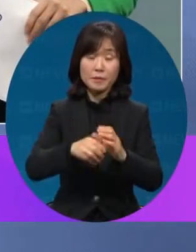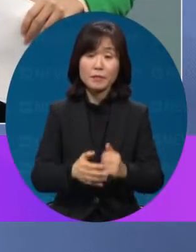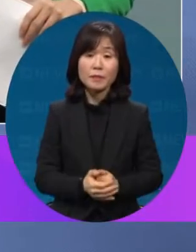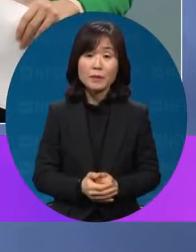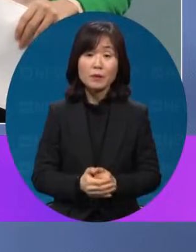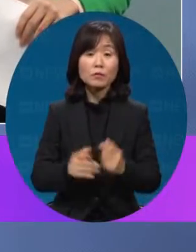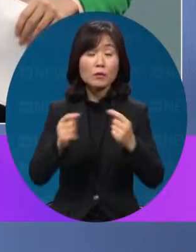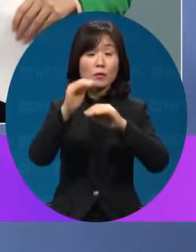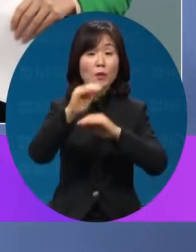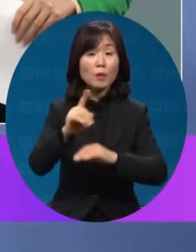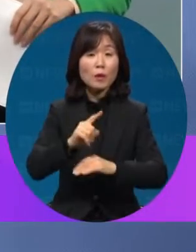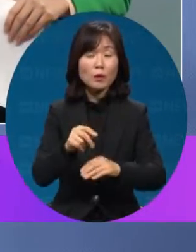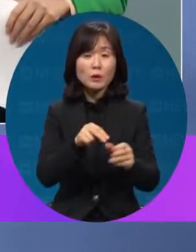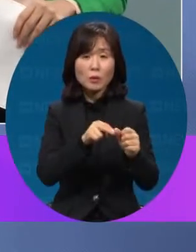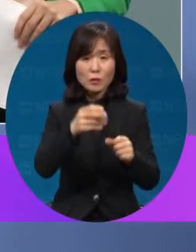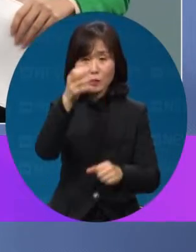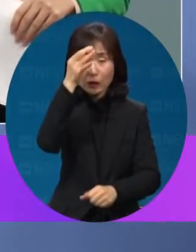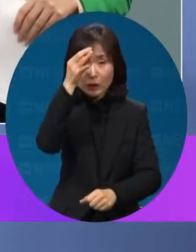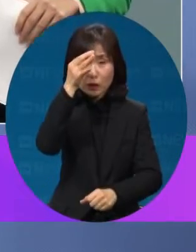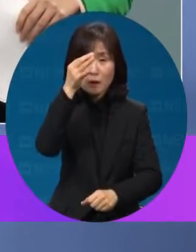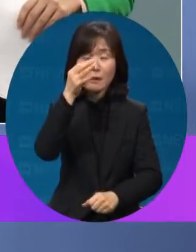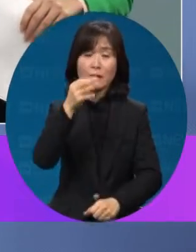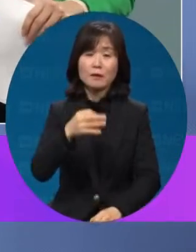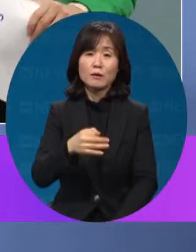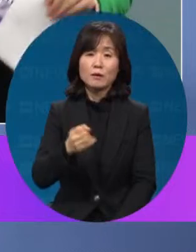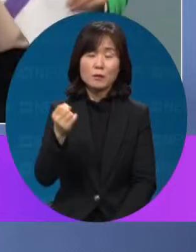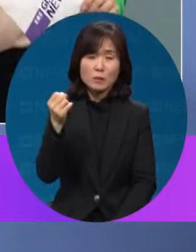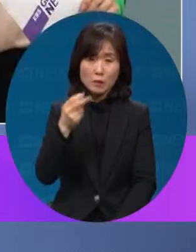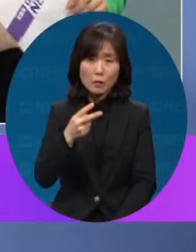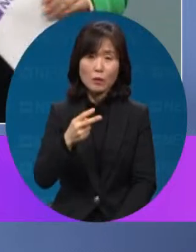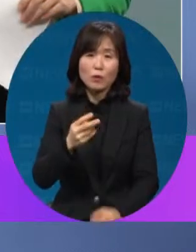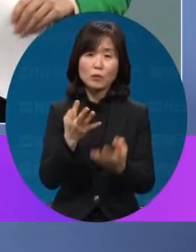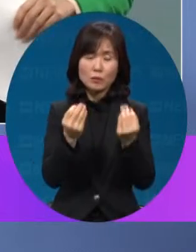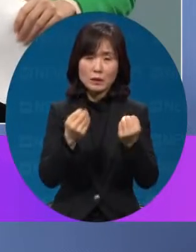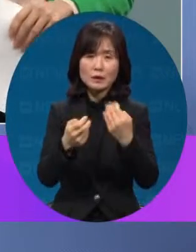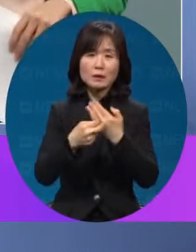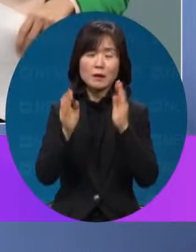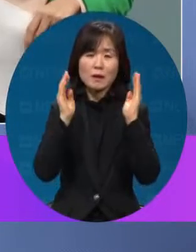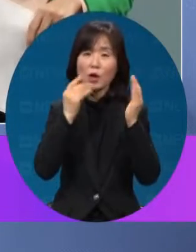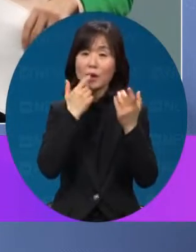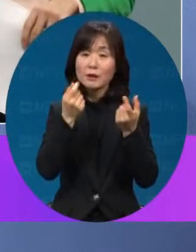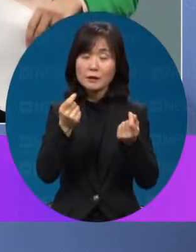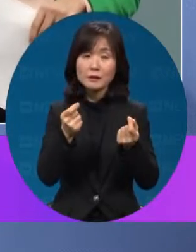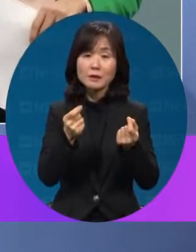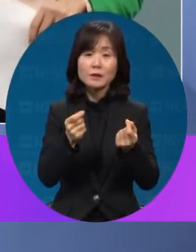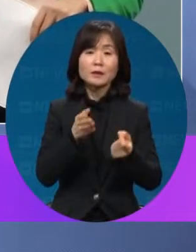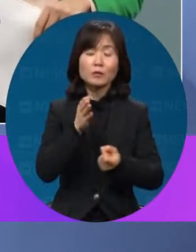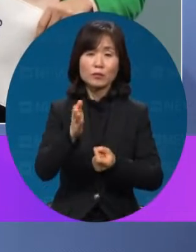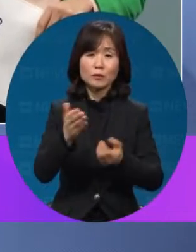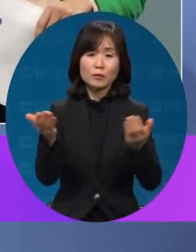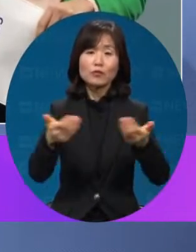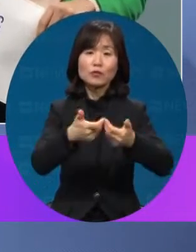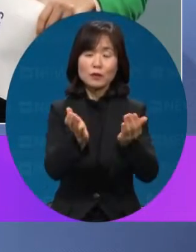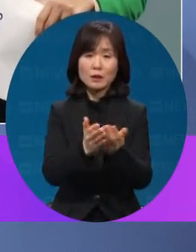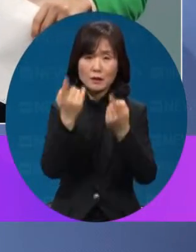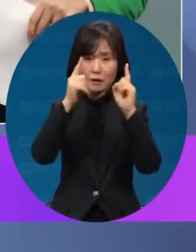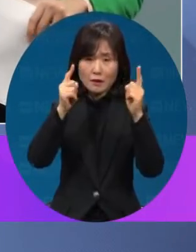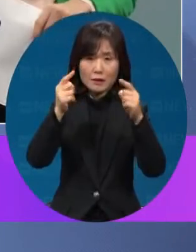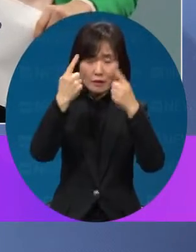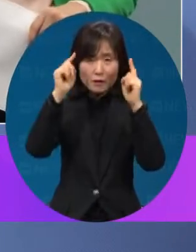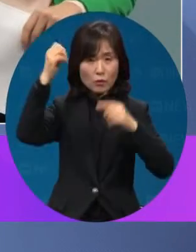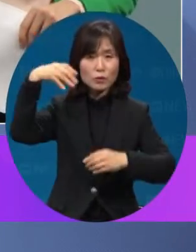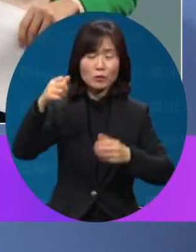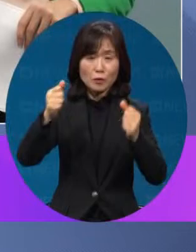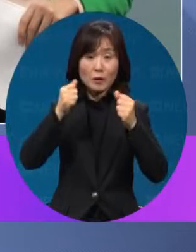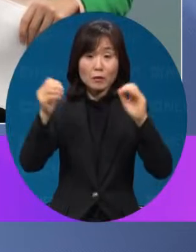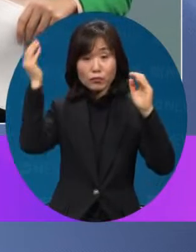이 수정안에는 정보 기술을 비롯한 엔지니어링, 또 이 수학과 의학 등 전문 분야의 대졸이상 한국 국적자에